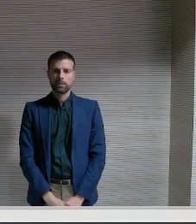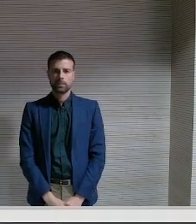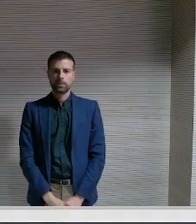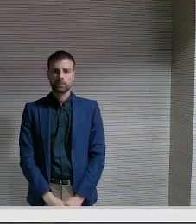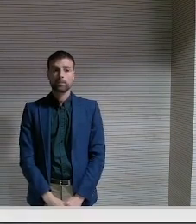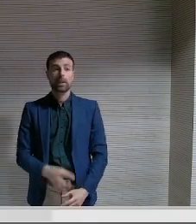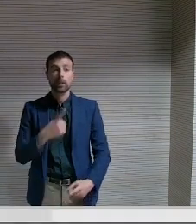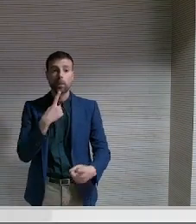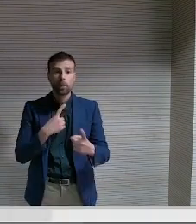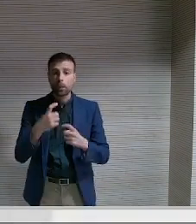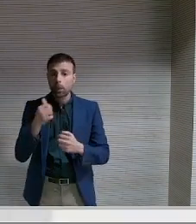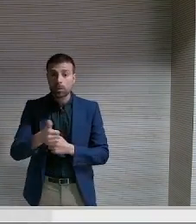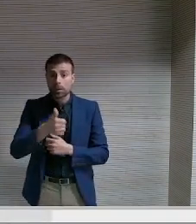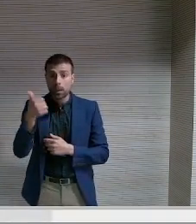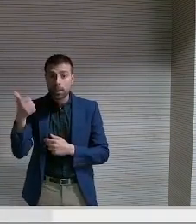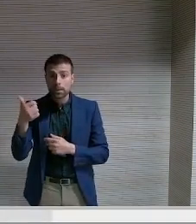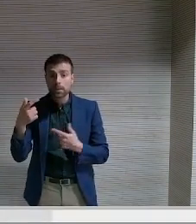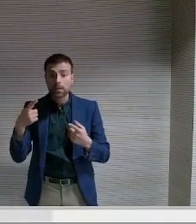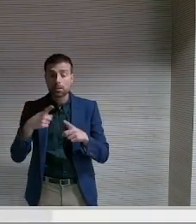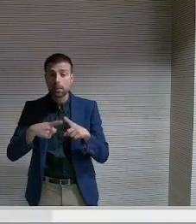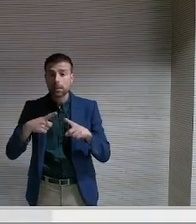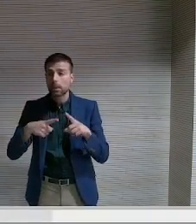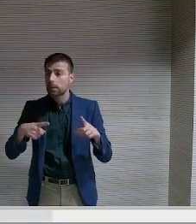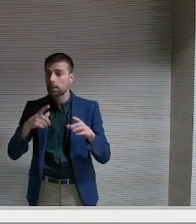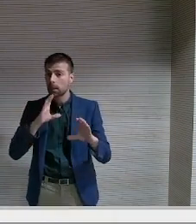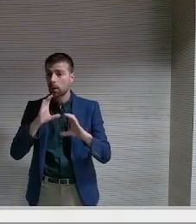Hi ha alguna pregunta més per part dels mitjans de comunicació?